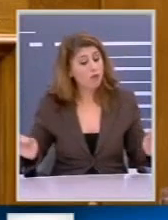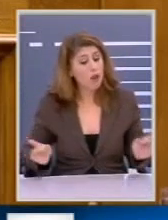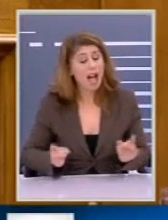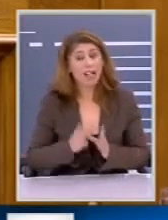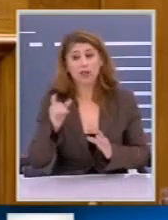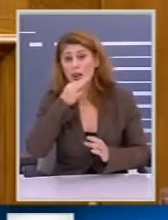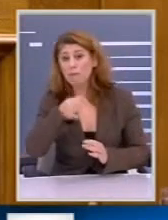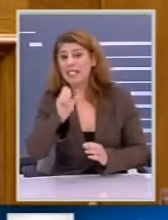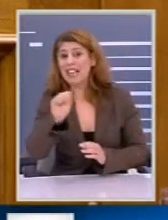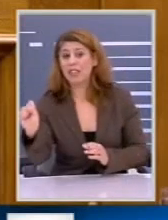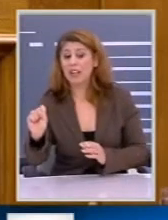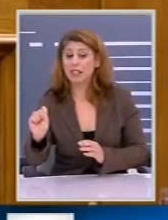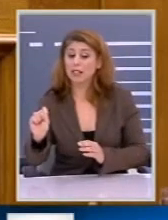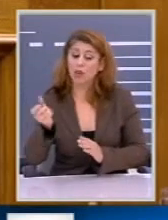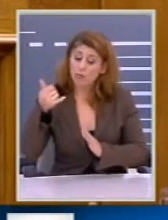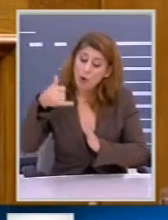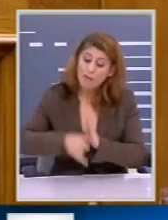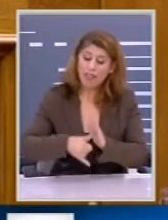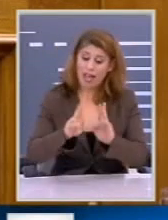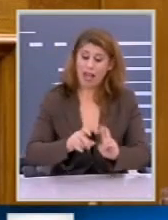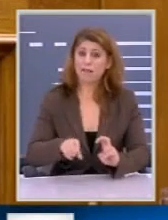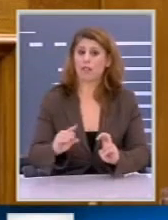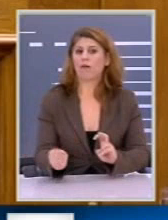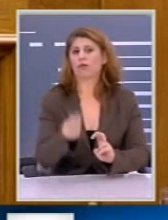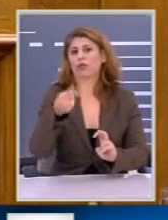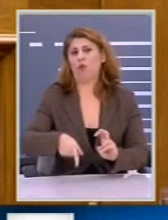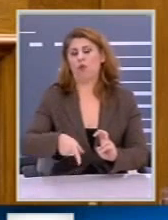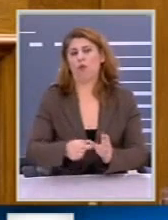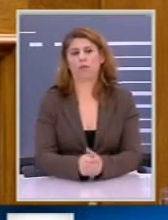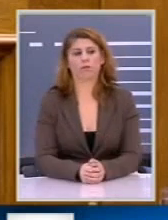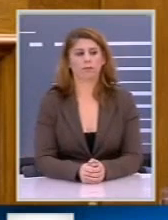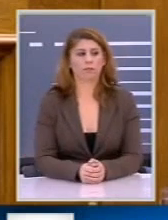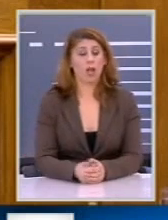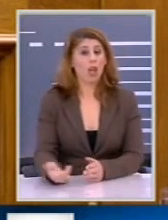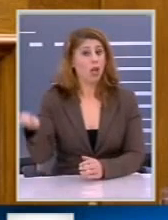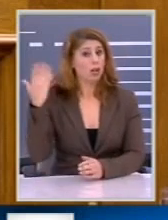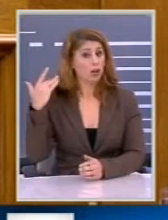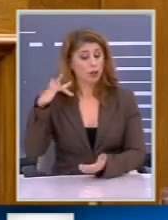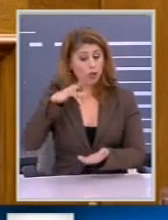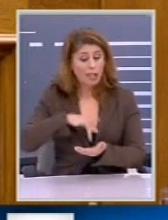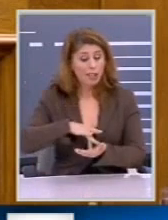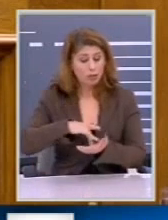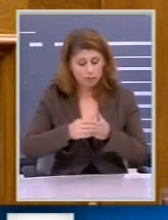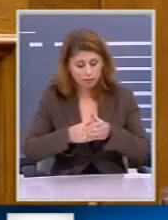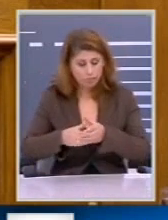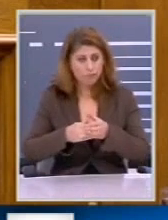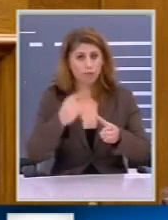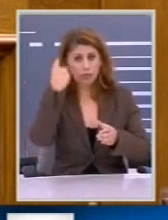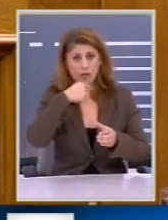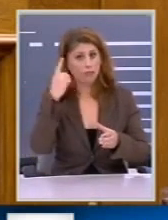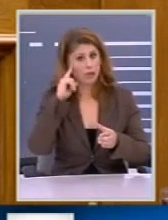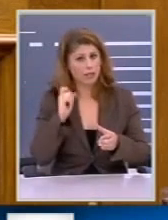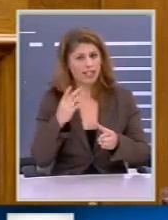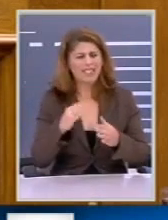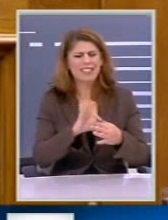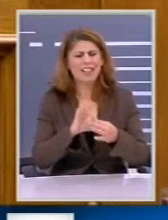ανάγκη περαιτέρω έρευνας του φαινομένου αυτού. Τότε ο πυρήνας των προσώπων που γνώριζαν ήταν πολύ στενός και